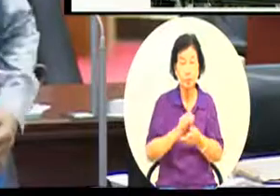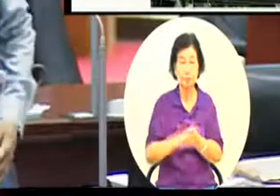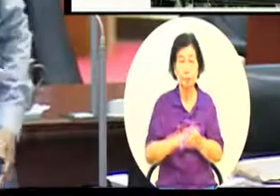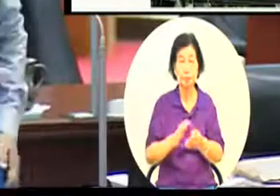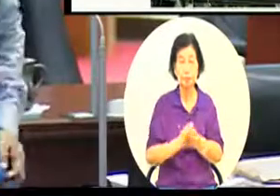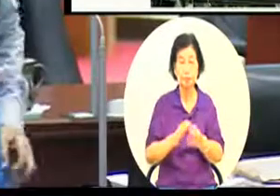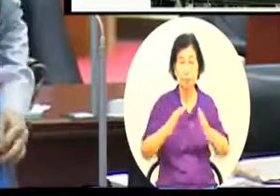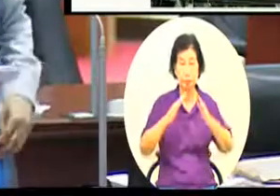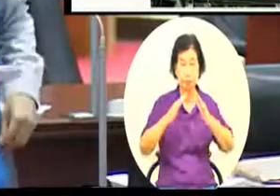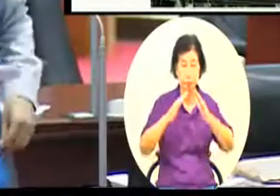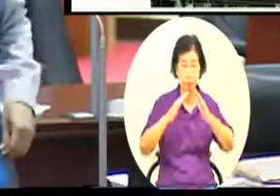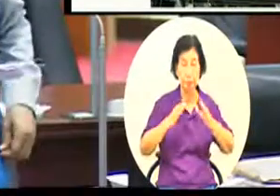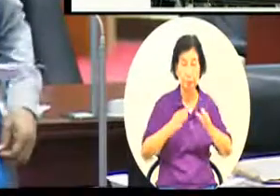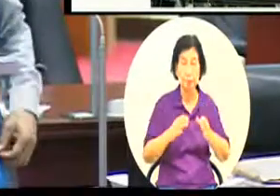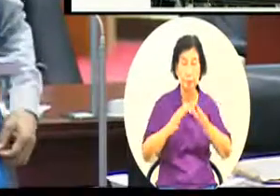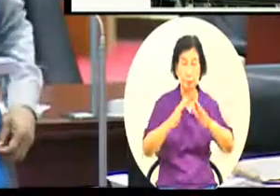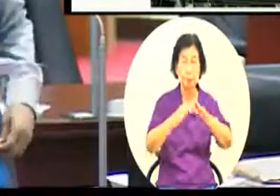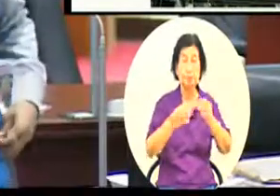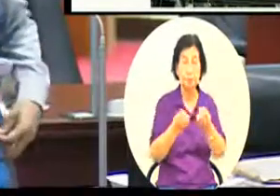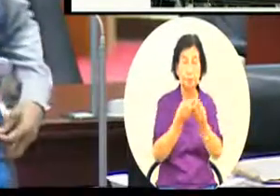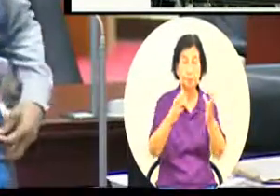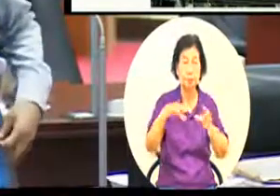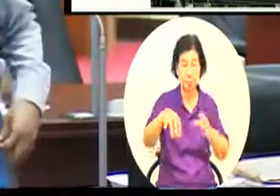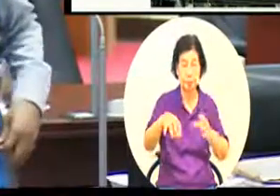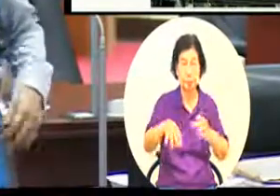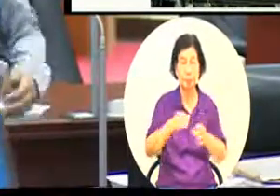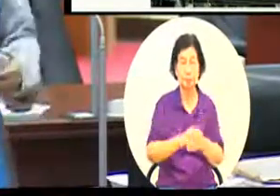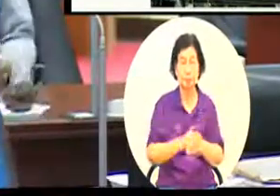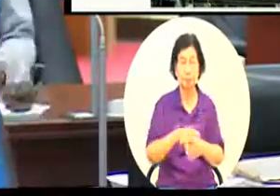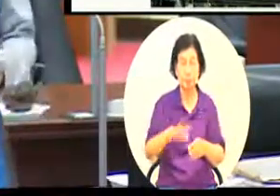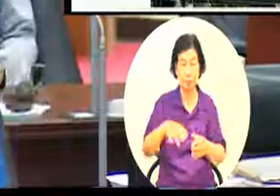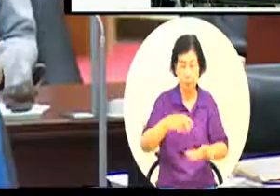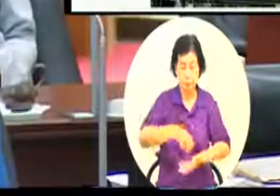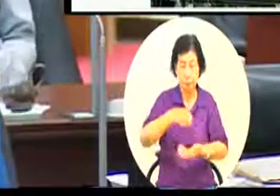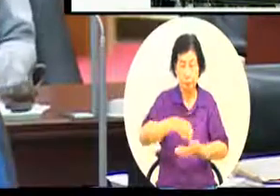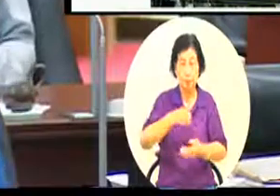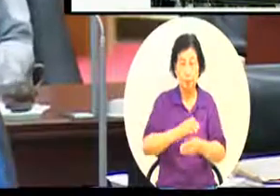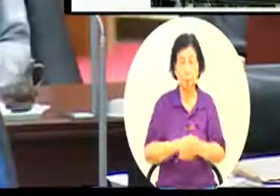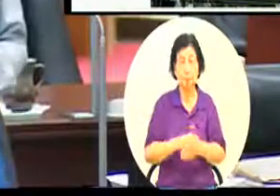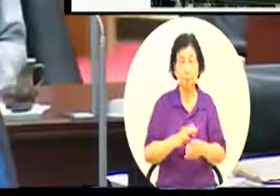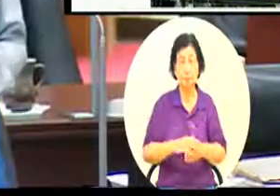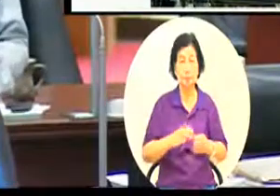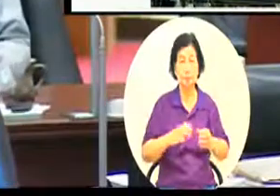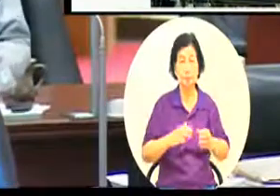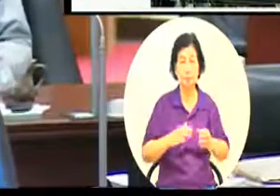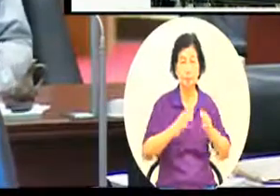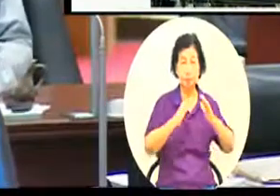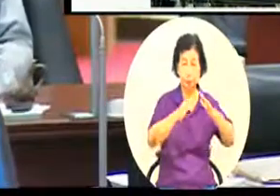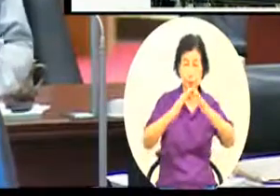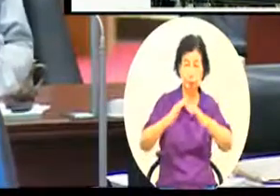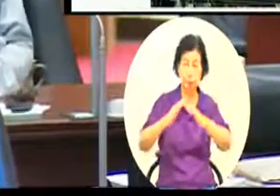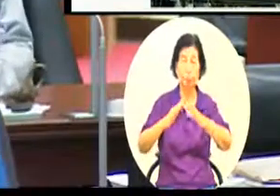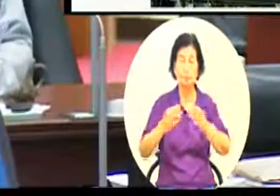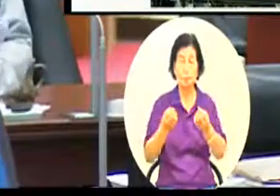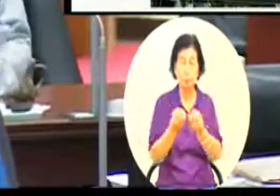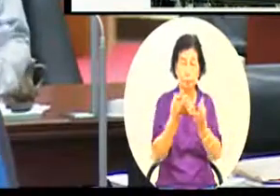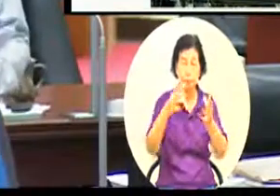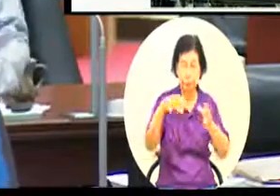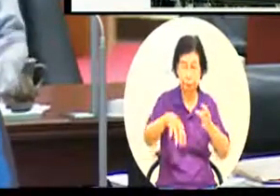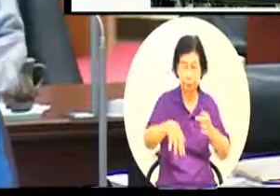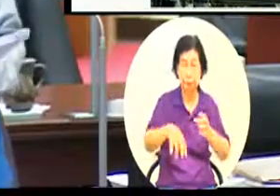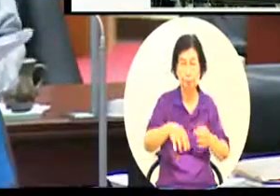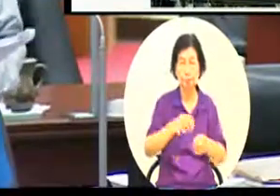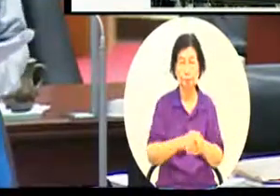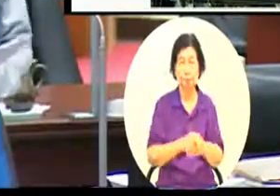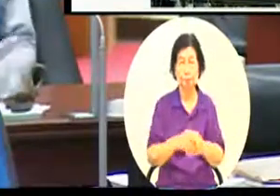对这个捷运共购宅哈，本席还是建议哈，都发局跟捷运工程局啊哈要配合，也能